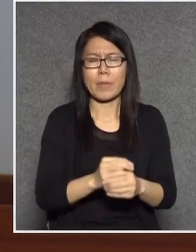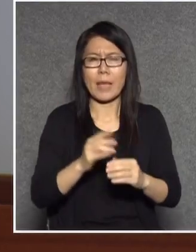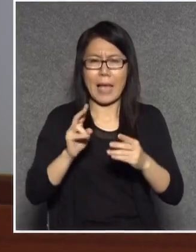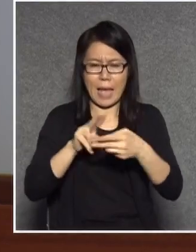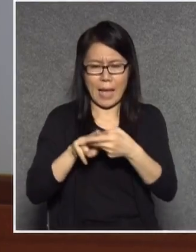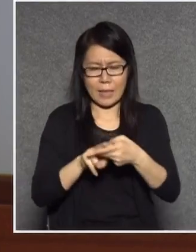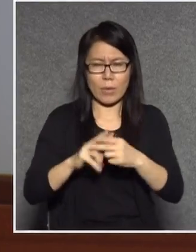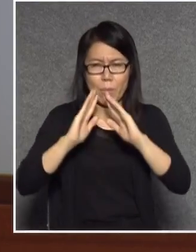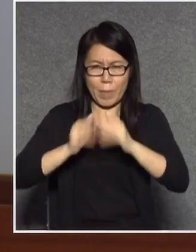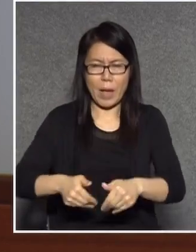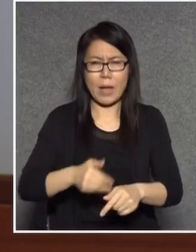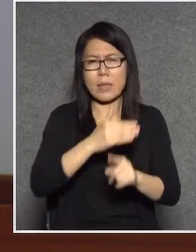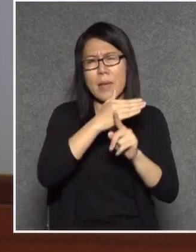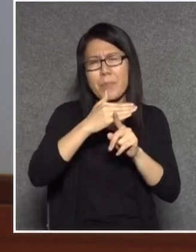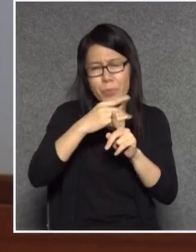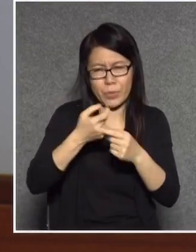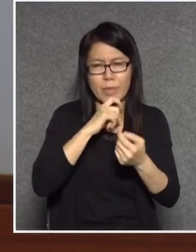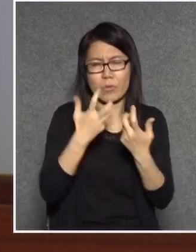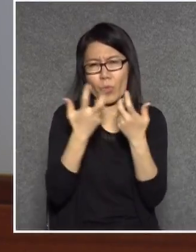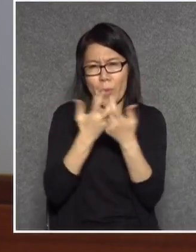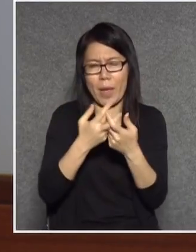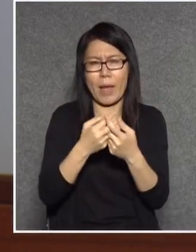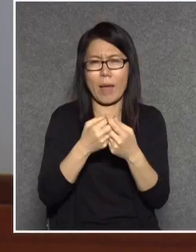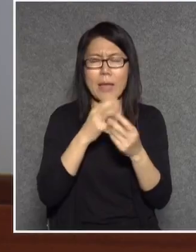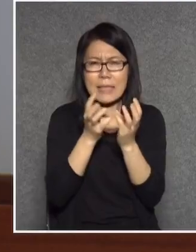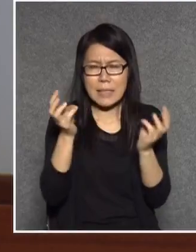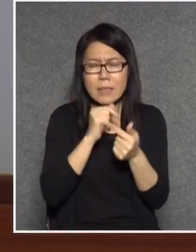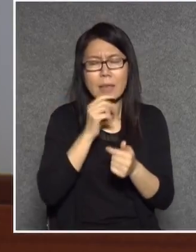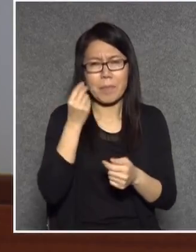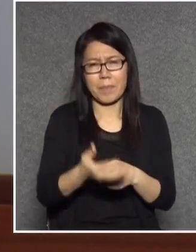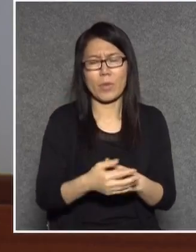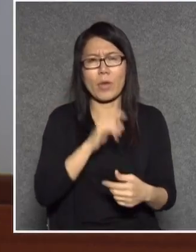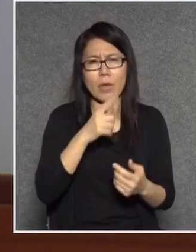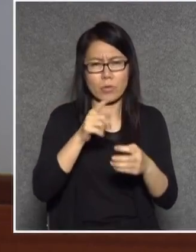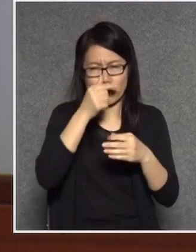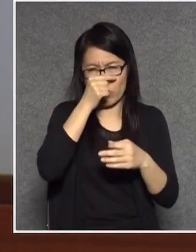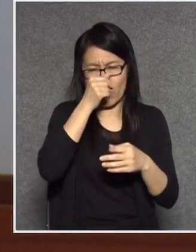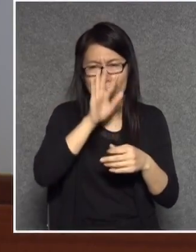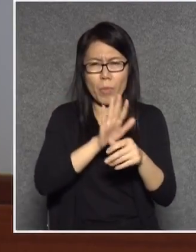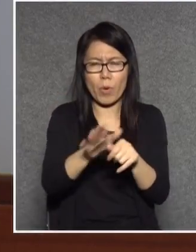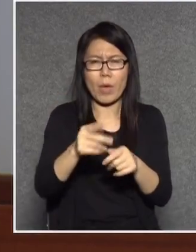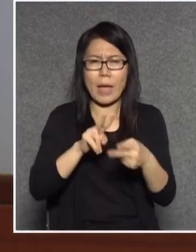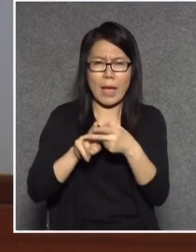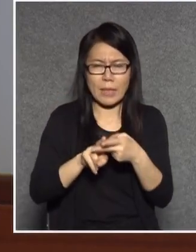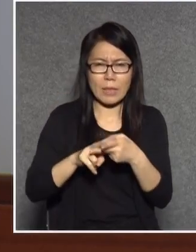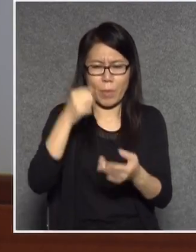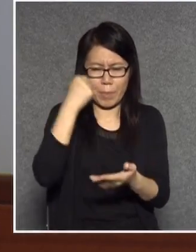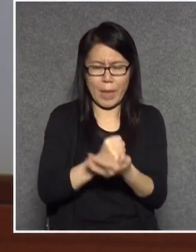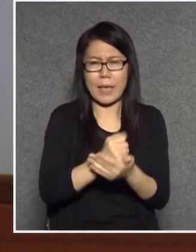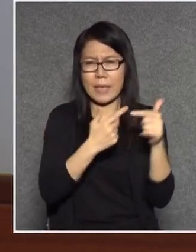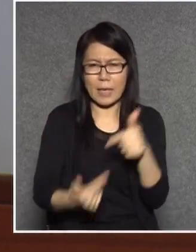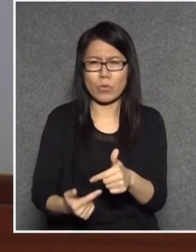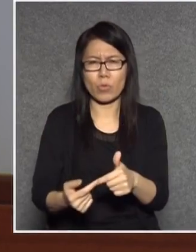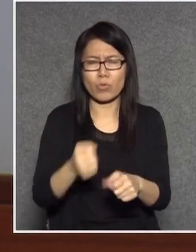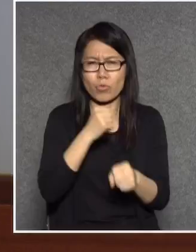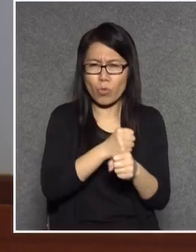半條數碼頻道那麼大把，反映蘇錦良局長沒有為亞洲電視不獲造牌續牌做好善